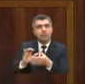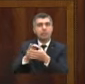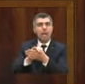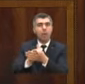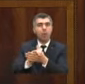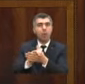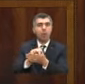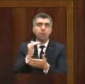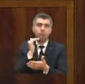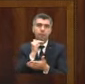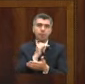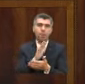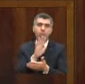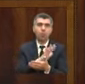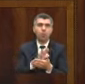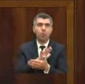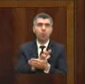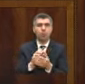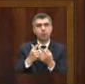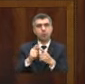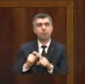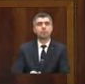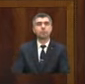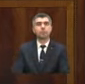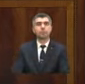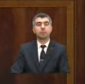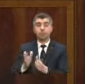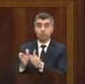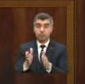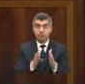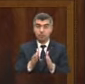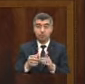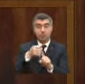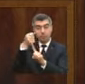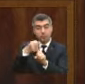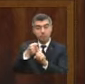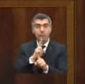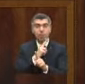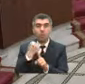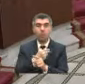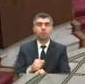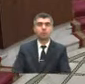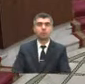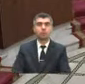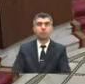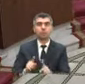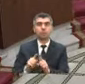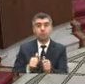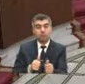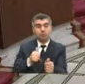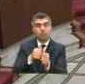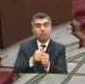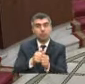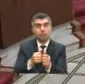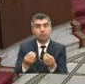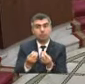نسرعوا هاد الورش. كما تعمل الحكومة على مواكبة